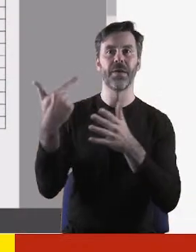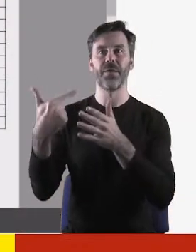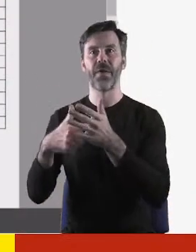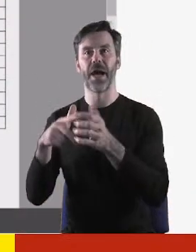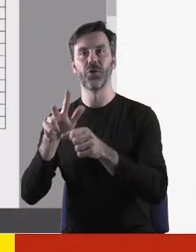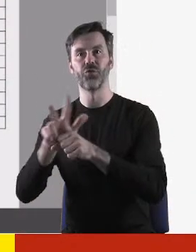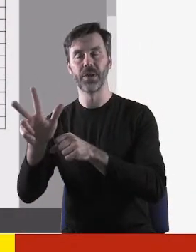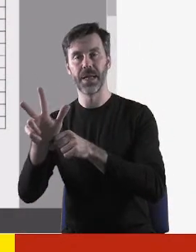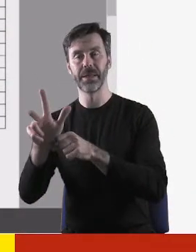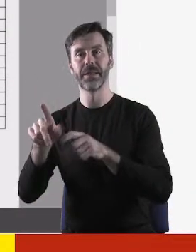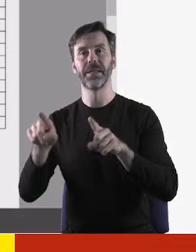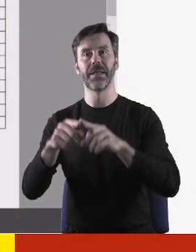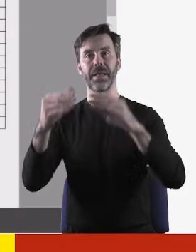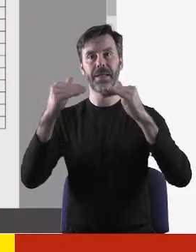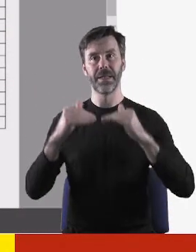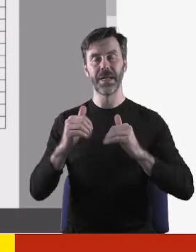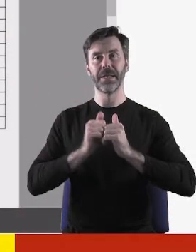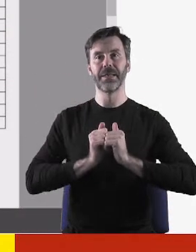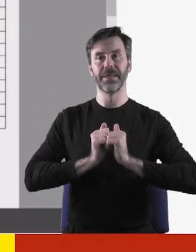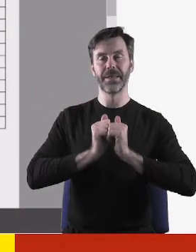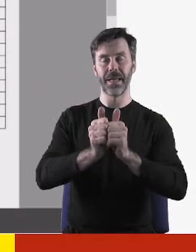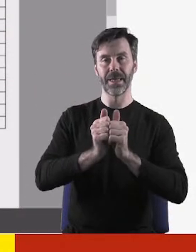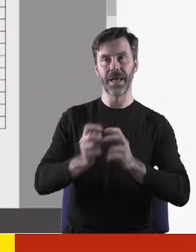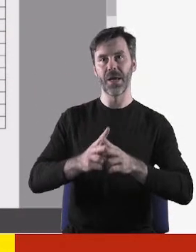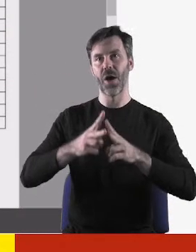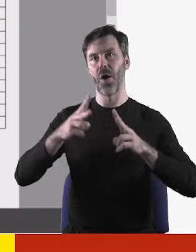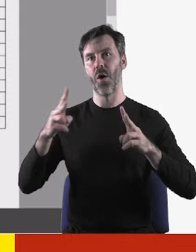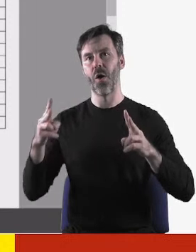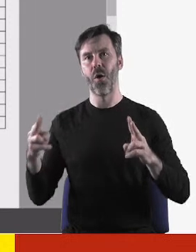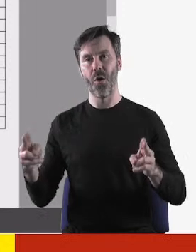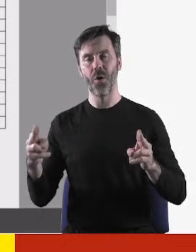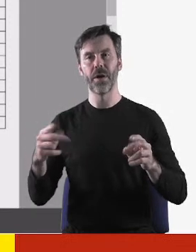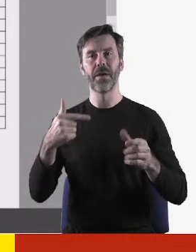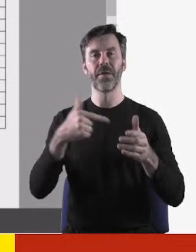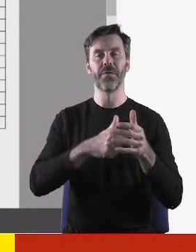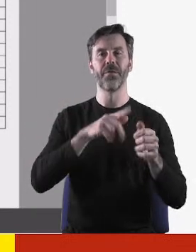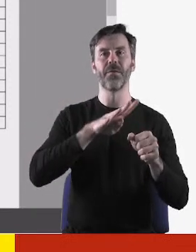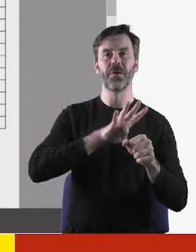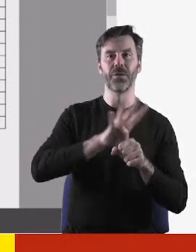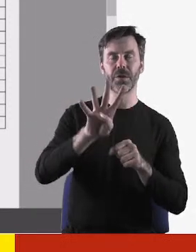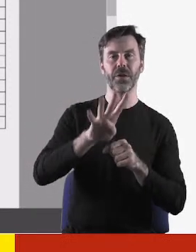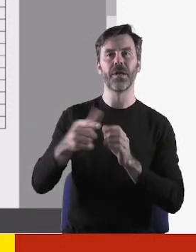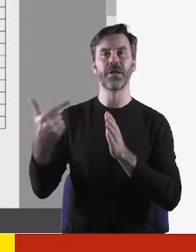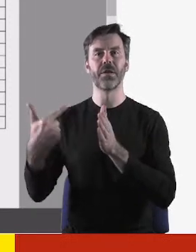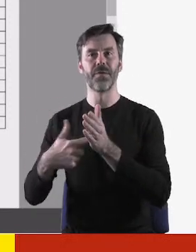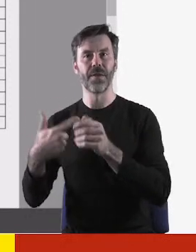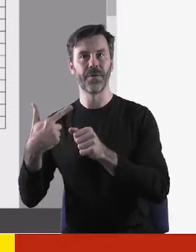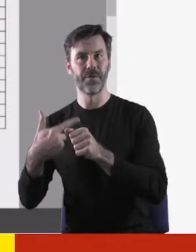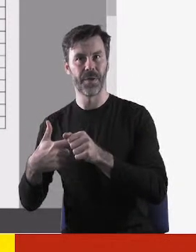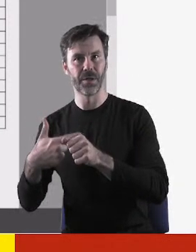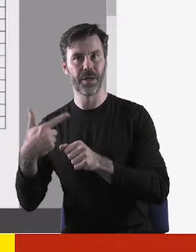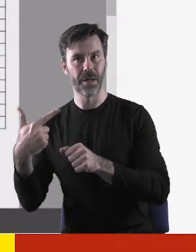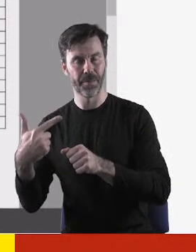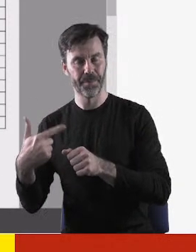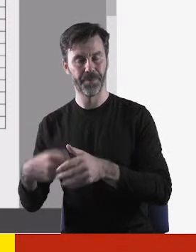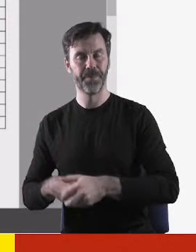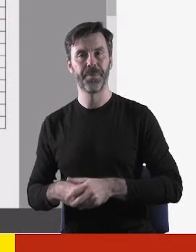2007-2013, zadań realizowanych w ramach regionalnego programu operacyjnego województwa łódzkiego